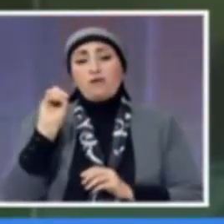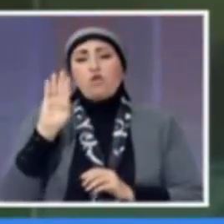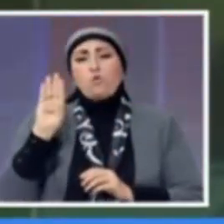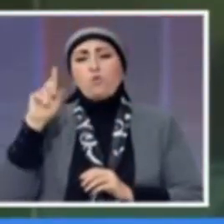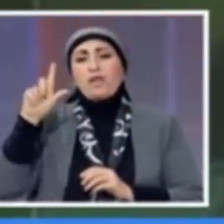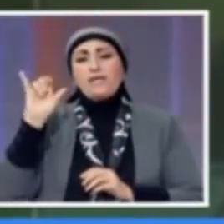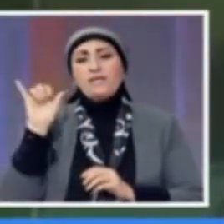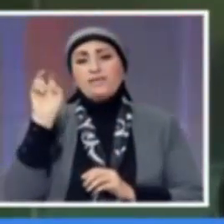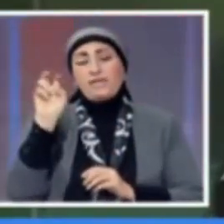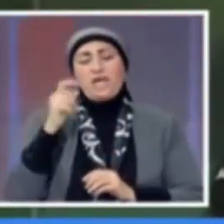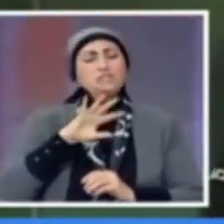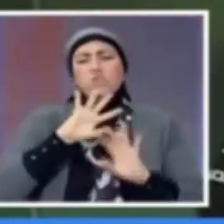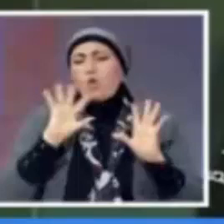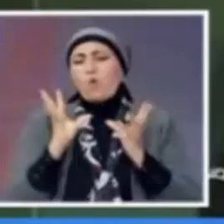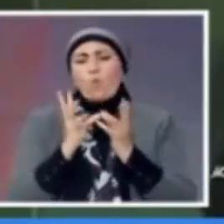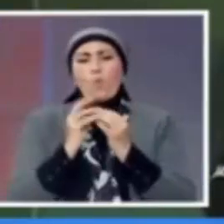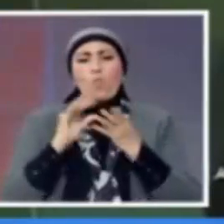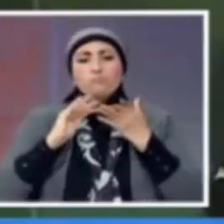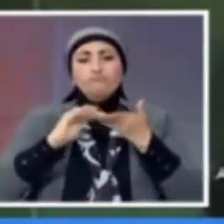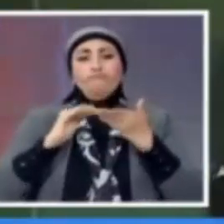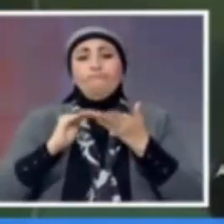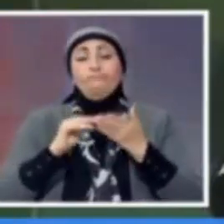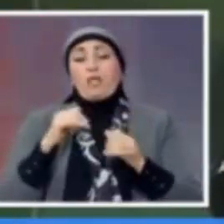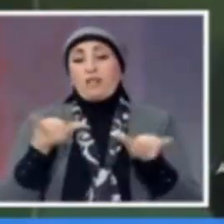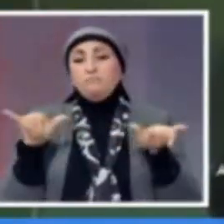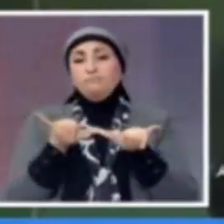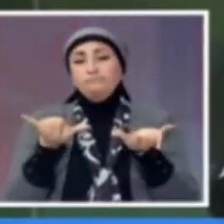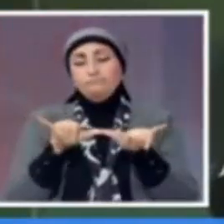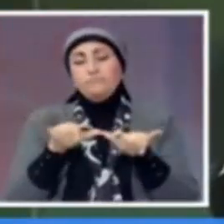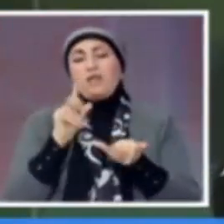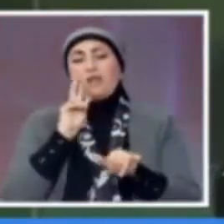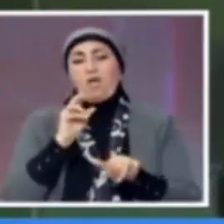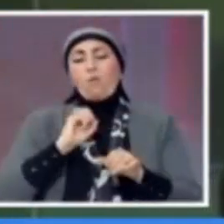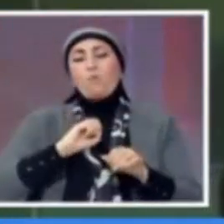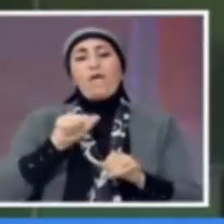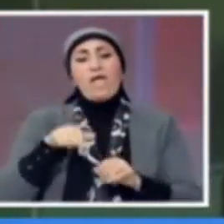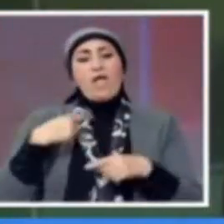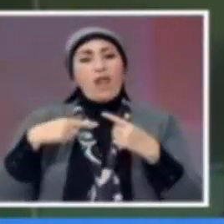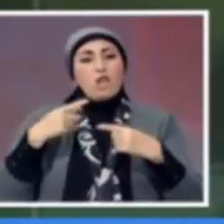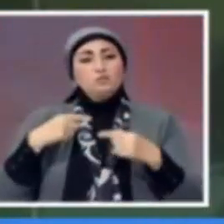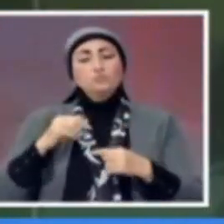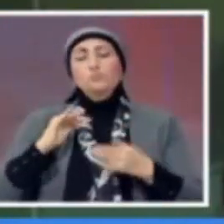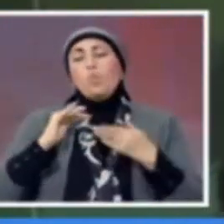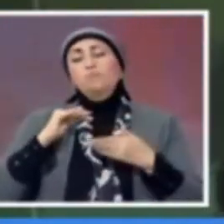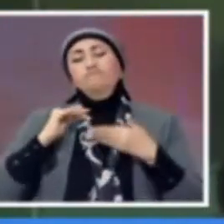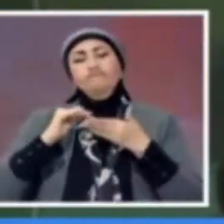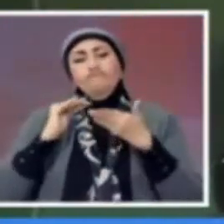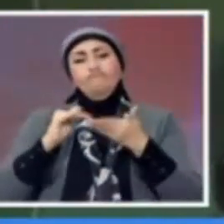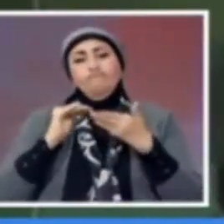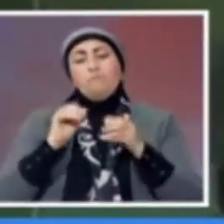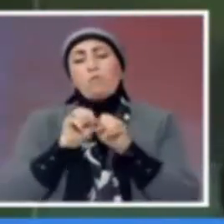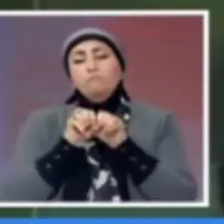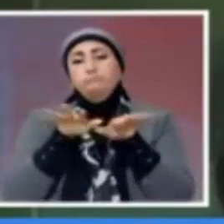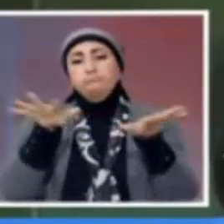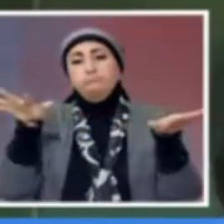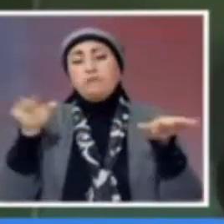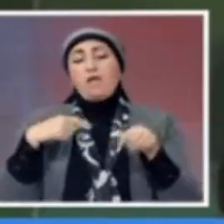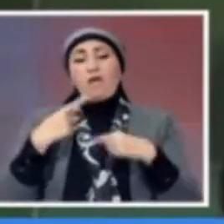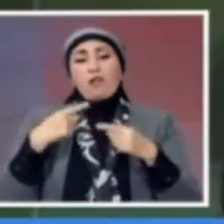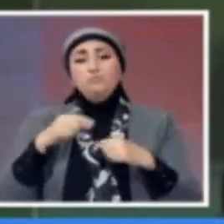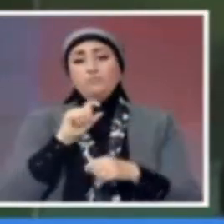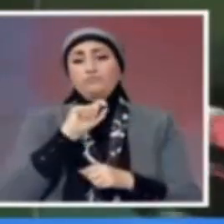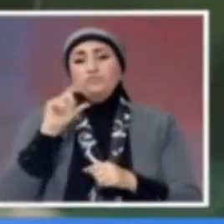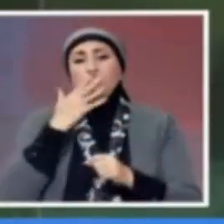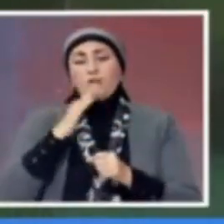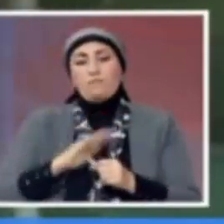ضمن الأنشطة التي تستعيد عنها وزارة الأوقاف عن طريق المواقع الإلكترونية التي تبث هذا العمل في شهر